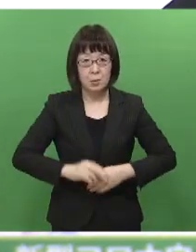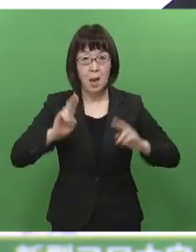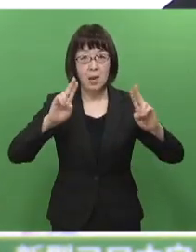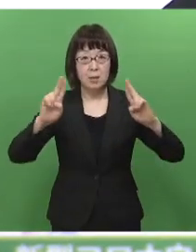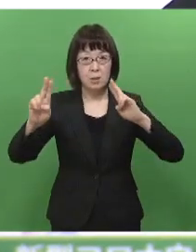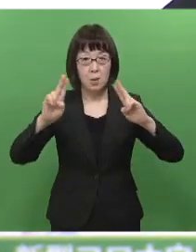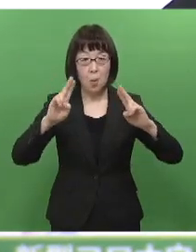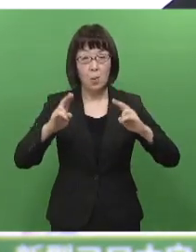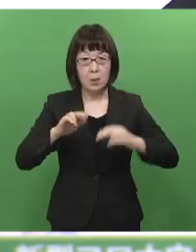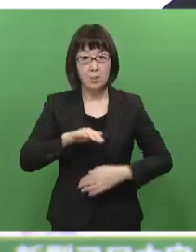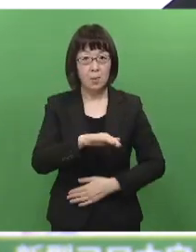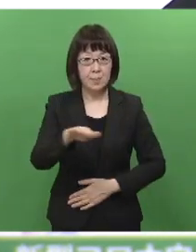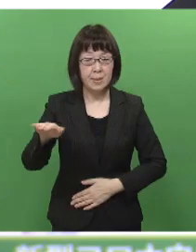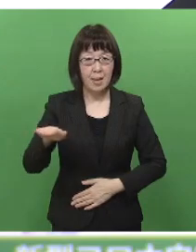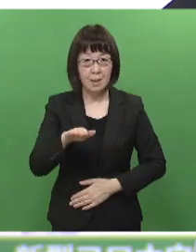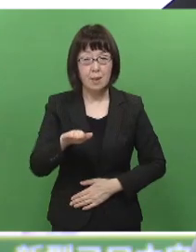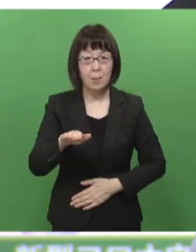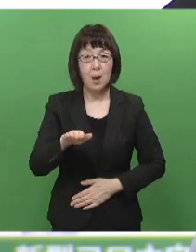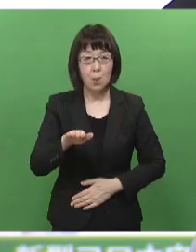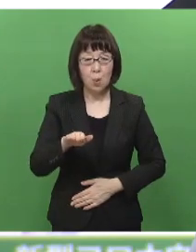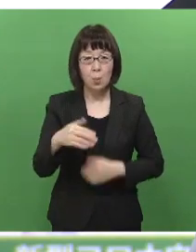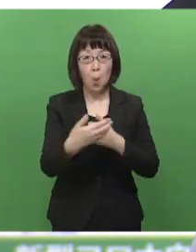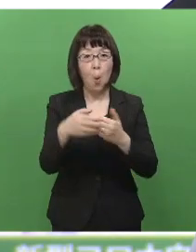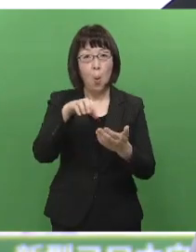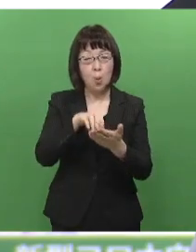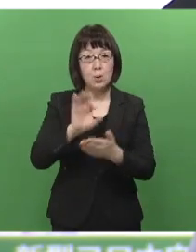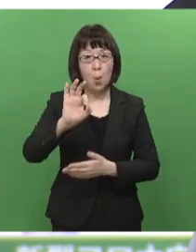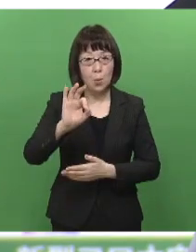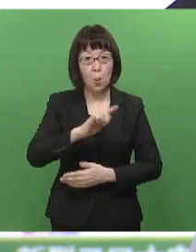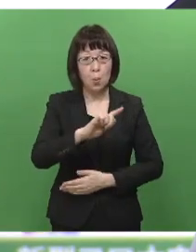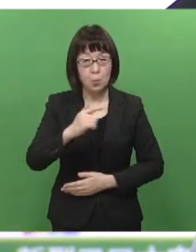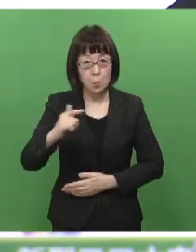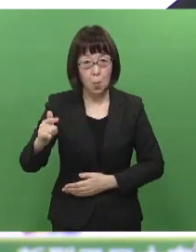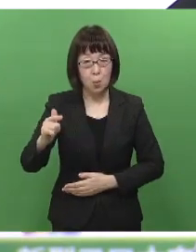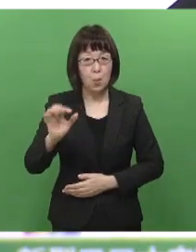制度融資などについての保証料、これらについての